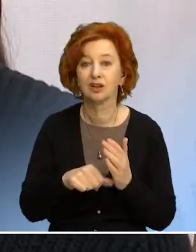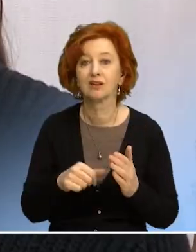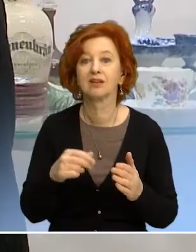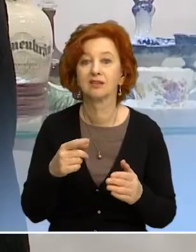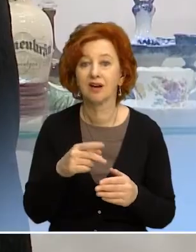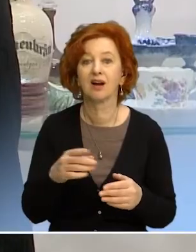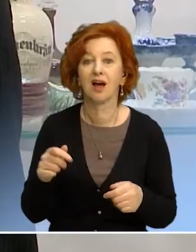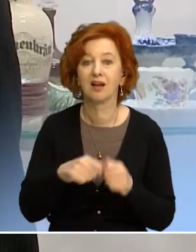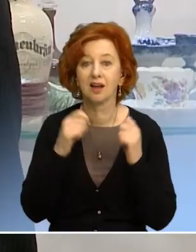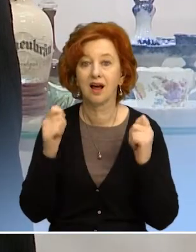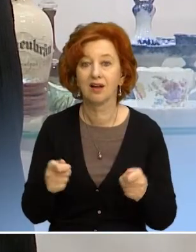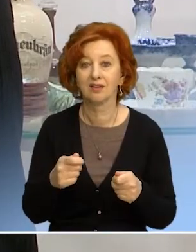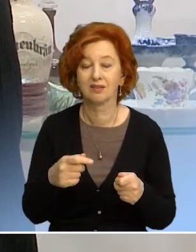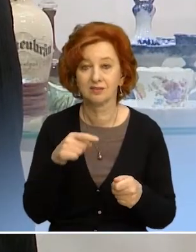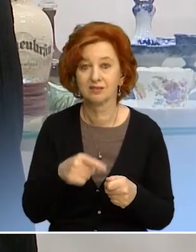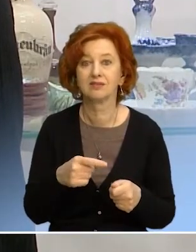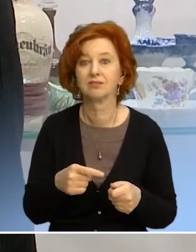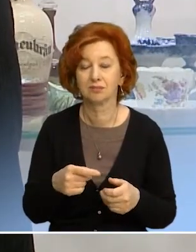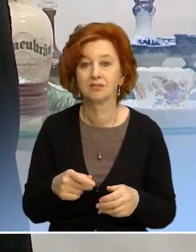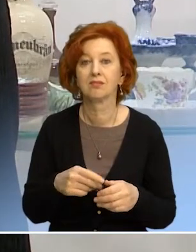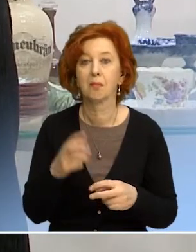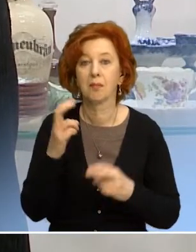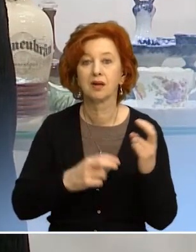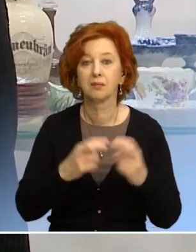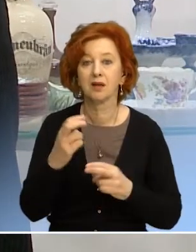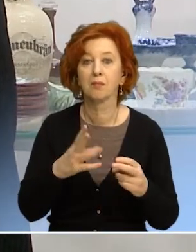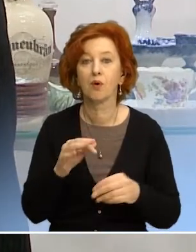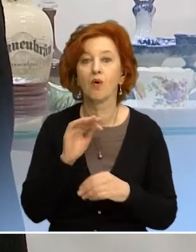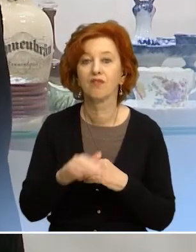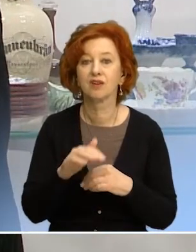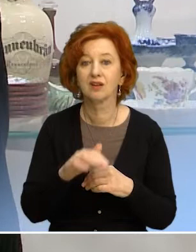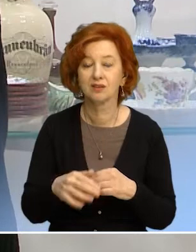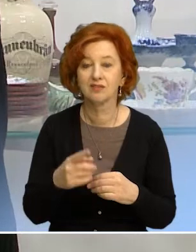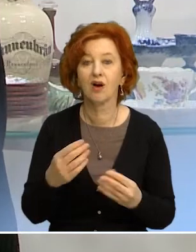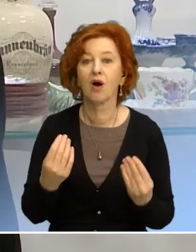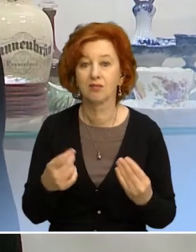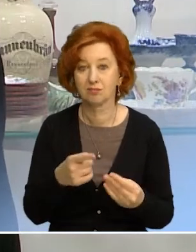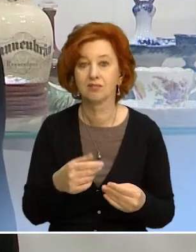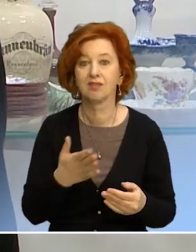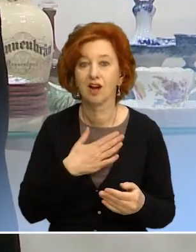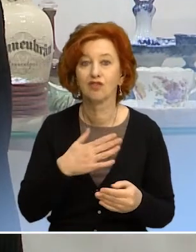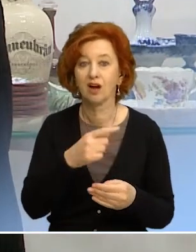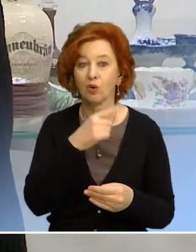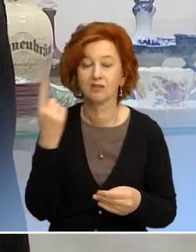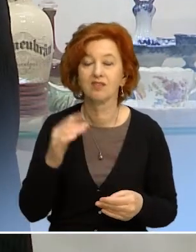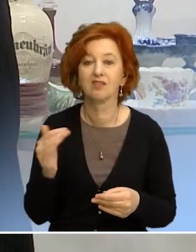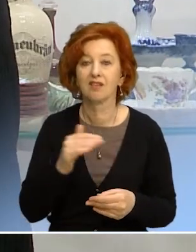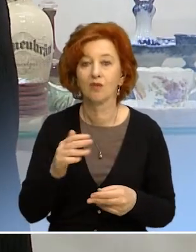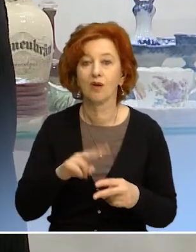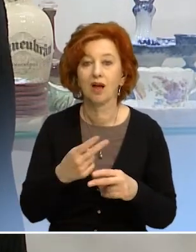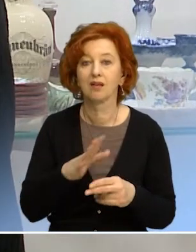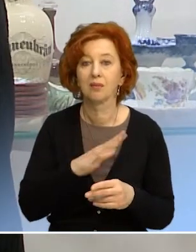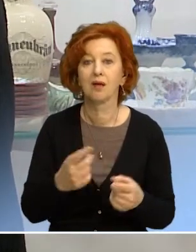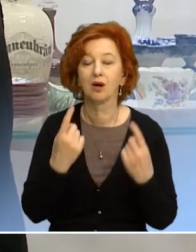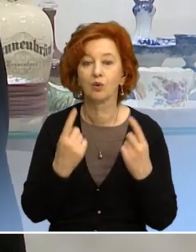1766 года в России открывает в Вербилках предприятие по выпуску отечественного российского фарфора.